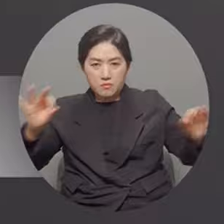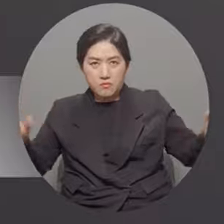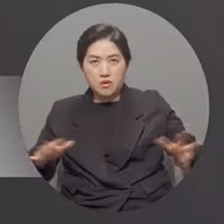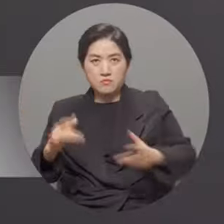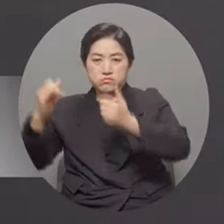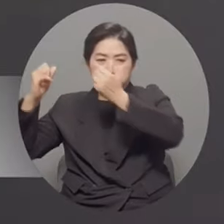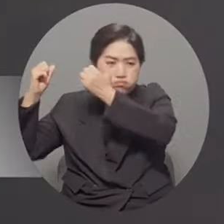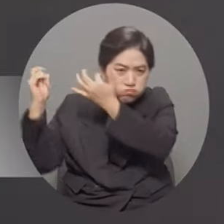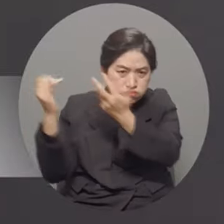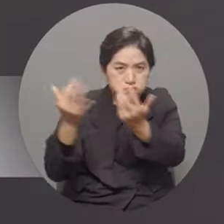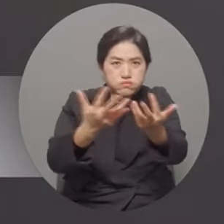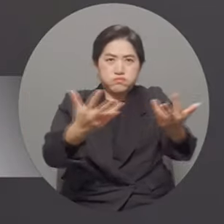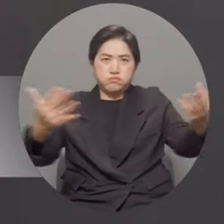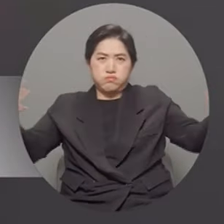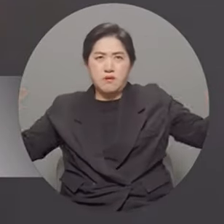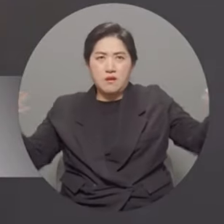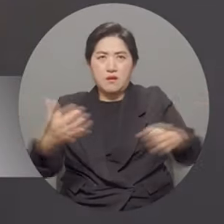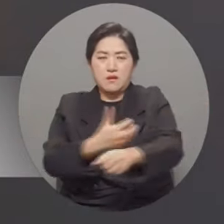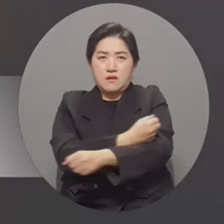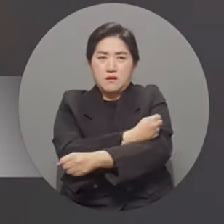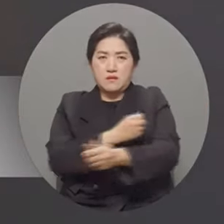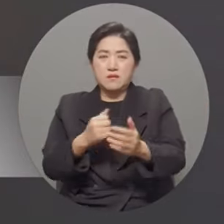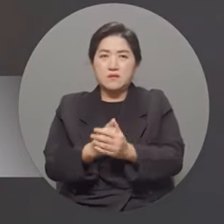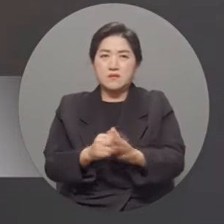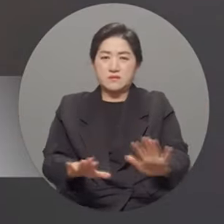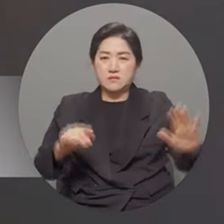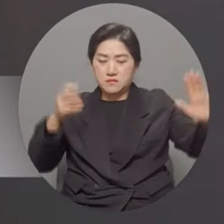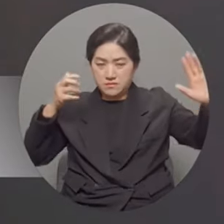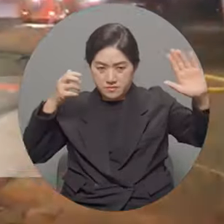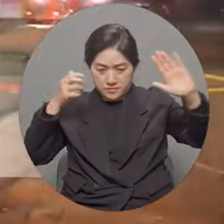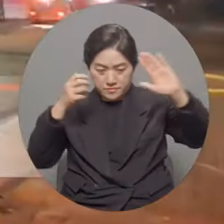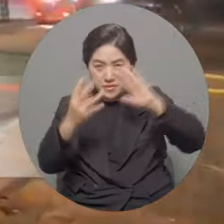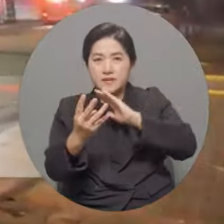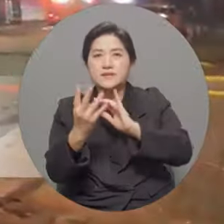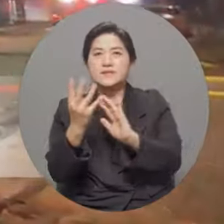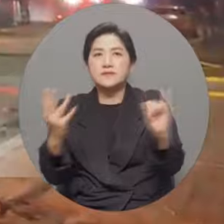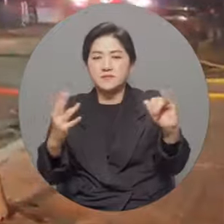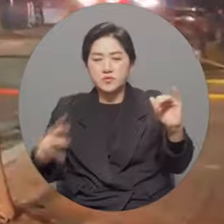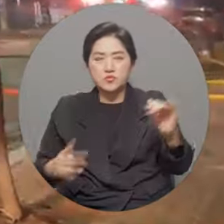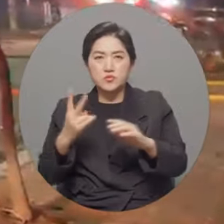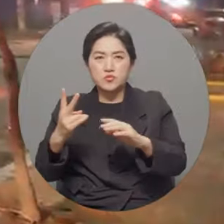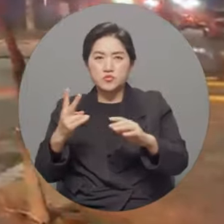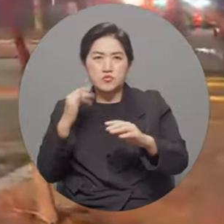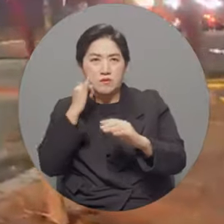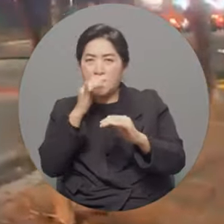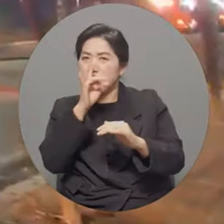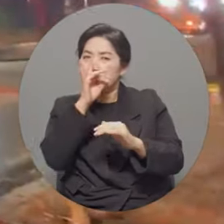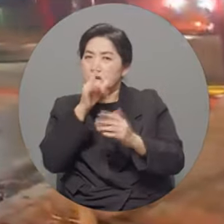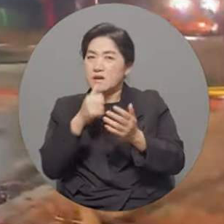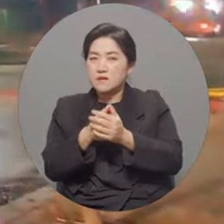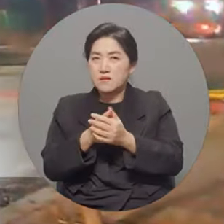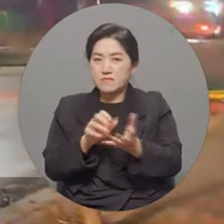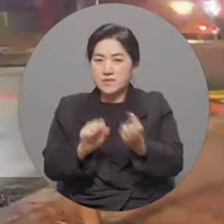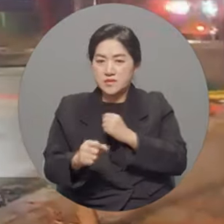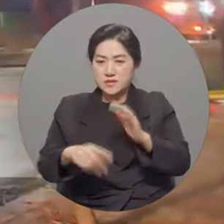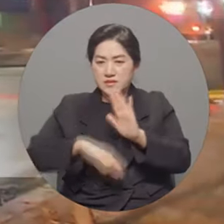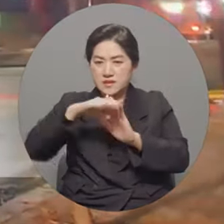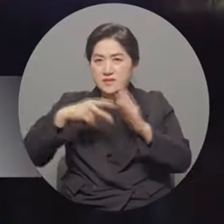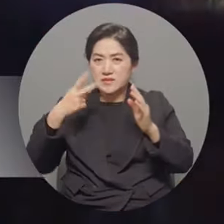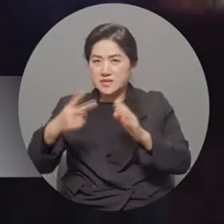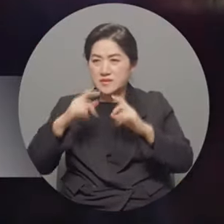공장 전체로 크게 번지면서 진입한 대원 4명 중 2명의 연락이 두절됐습니다. 곧바로 대응 2단계를